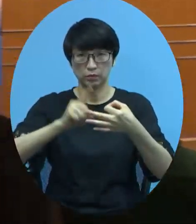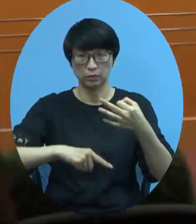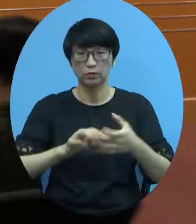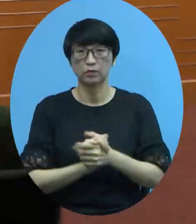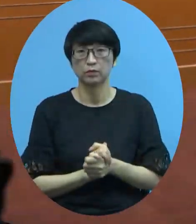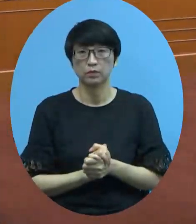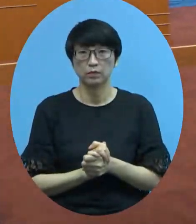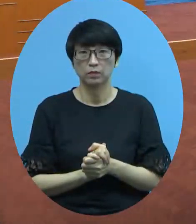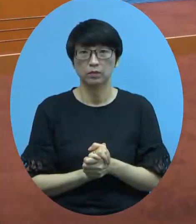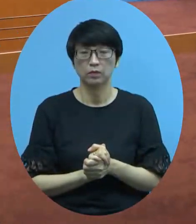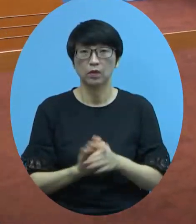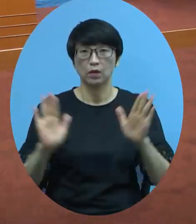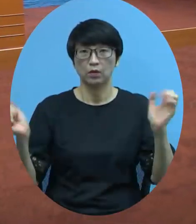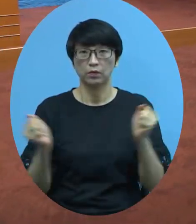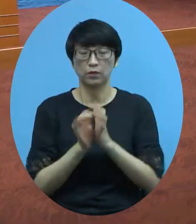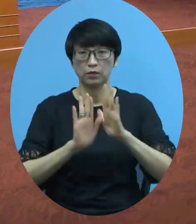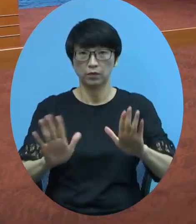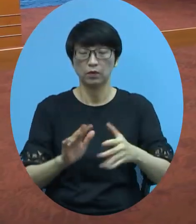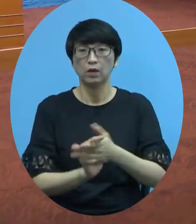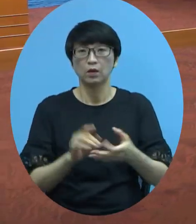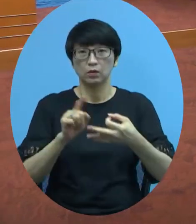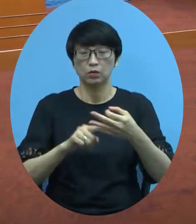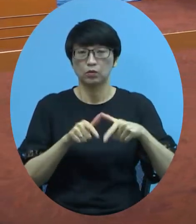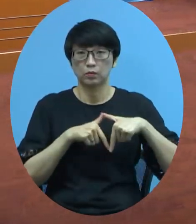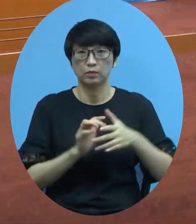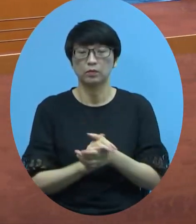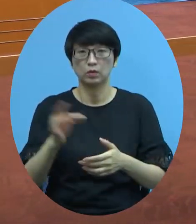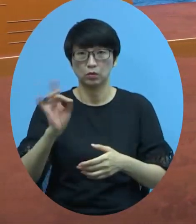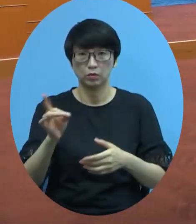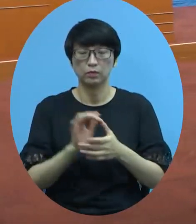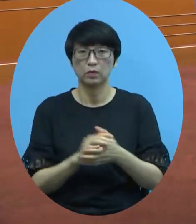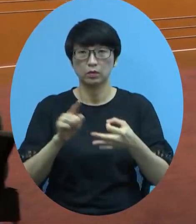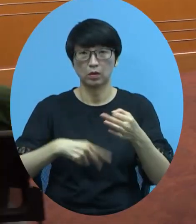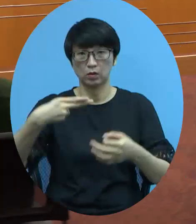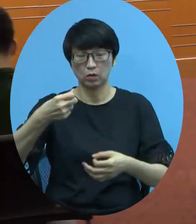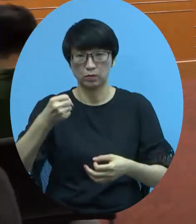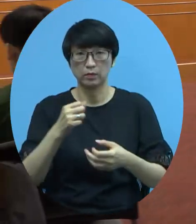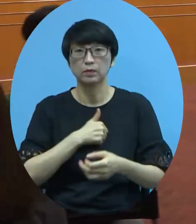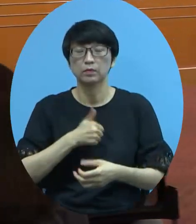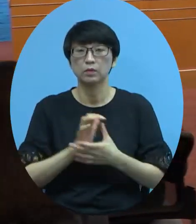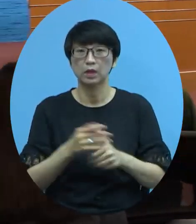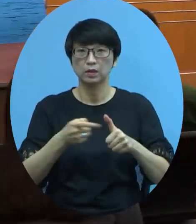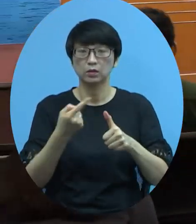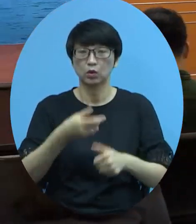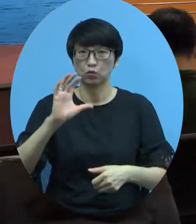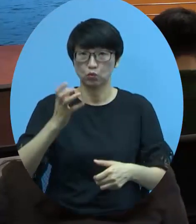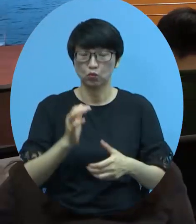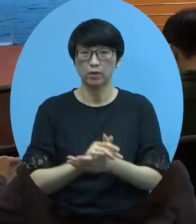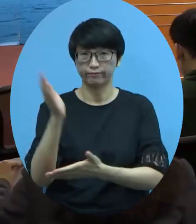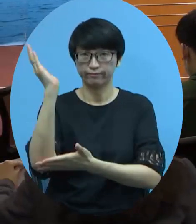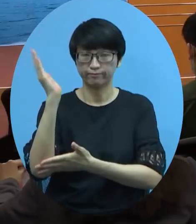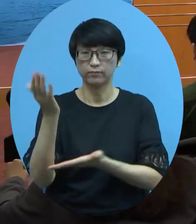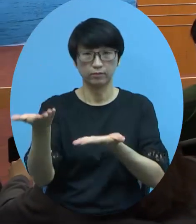生防護中心傳染病處主任張竹君醫生，同埋醫管局總行政經理何燕霞醫生嘅。咁我首先請阿黃醫生做個開場發言